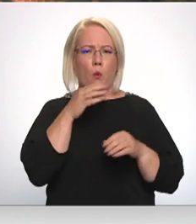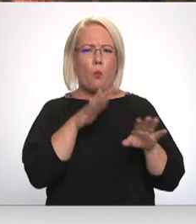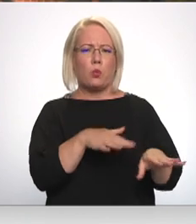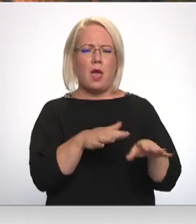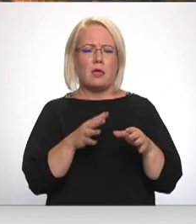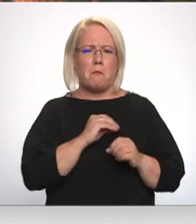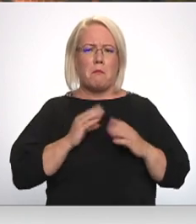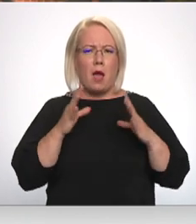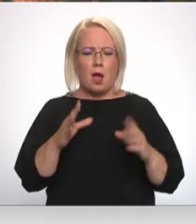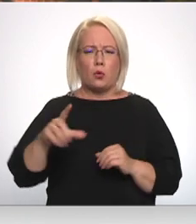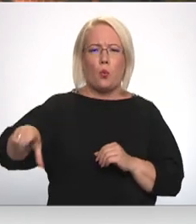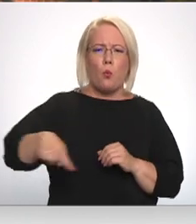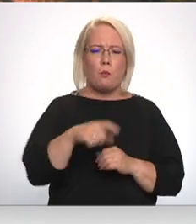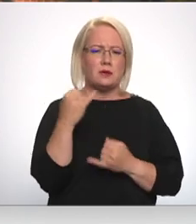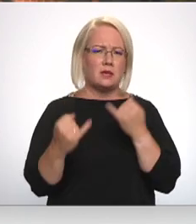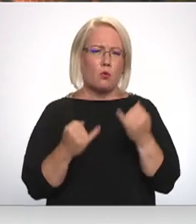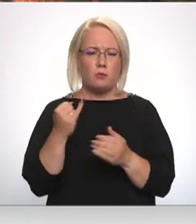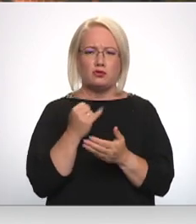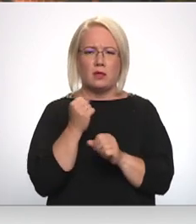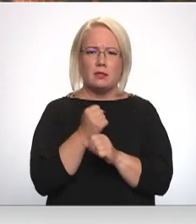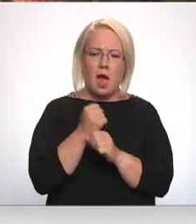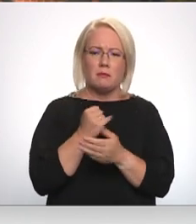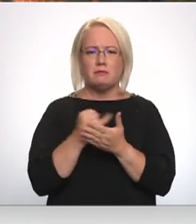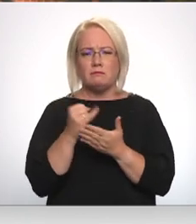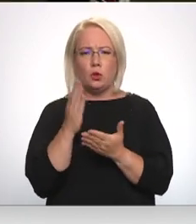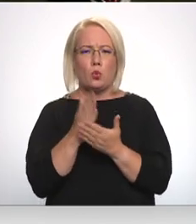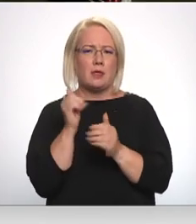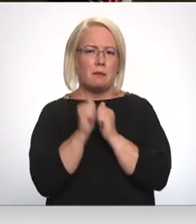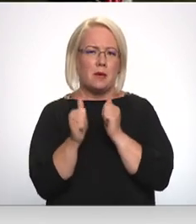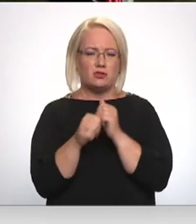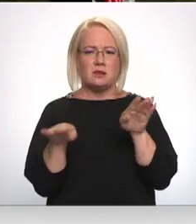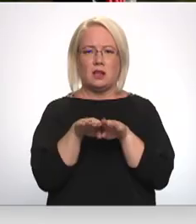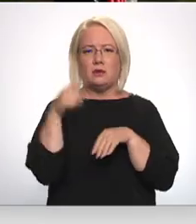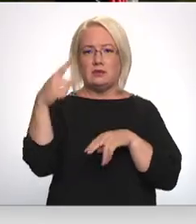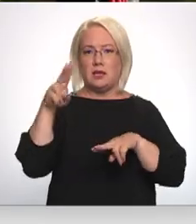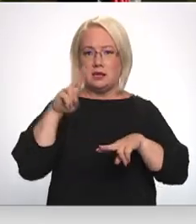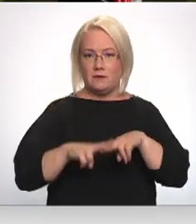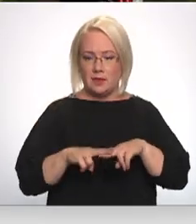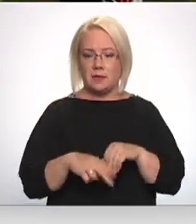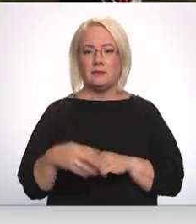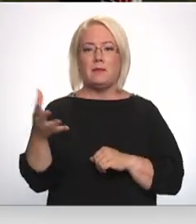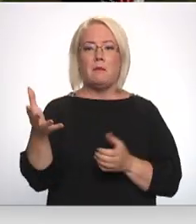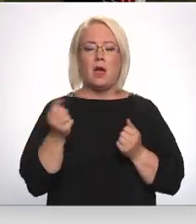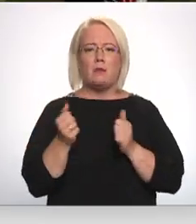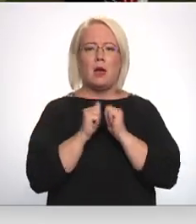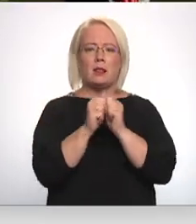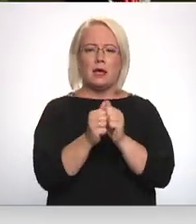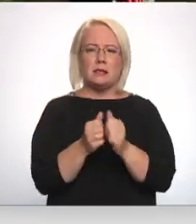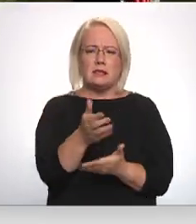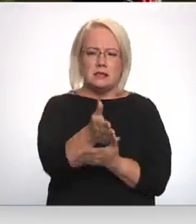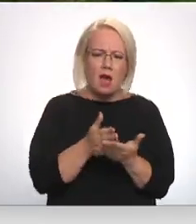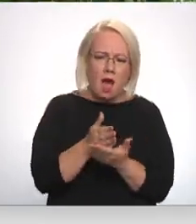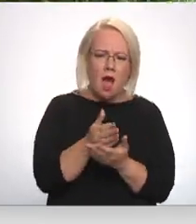veida upju sakopšanas darbi tur notiek biežāk nekā citviet. Līdzi paņēmuši zāģus, viņš un garākos